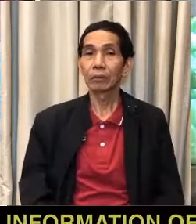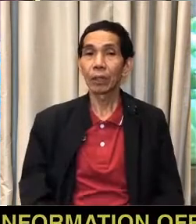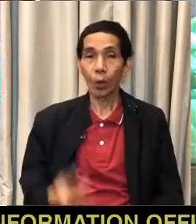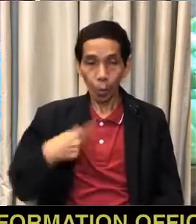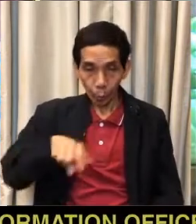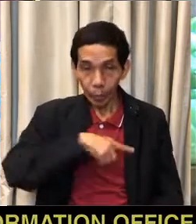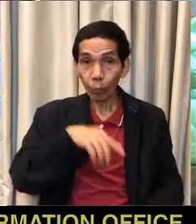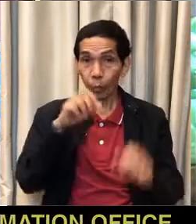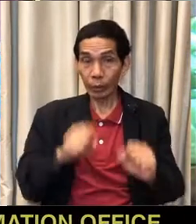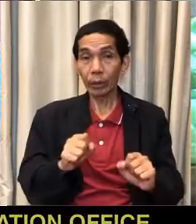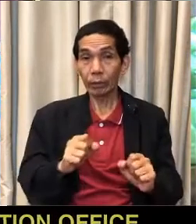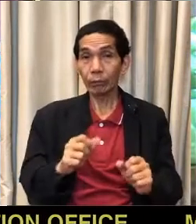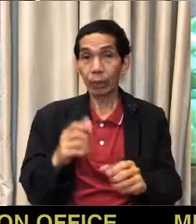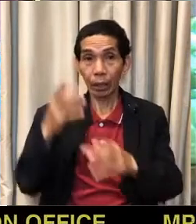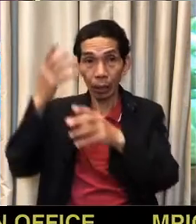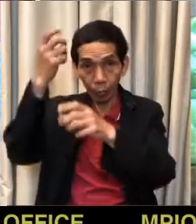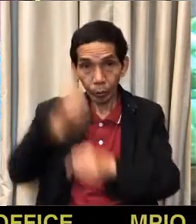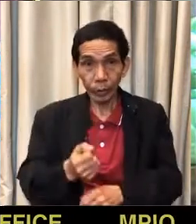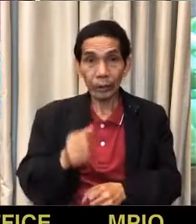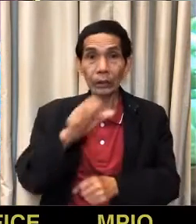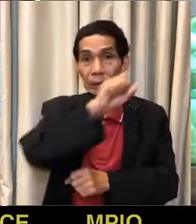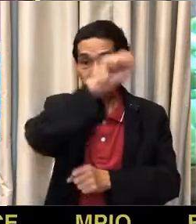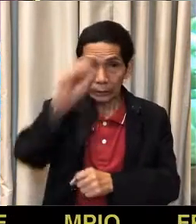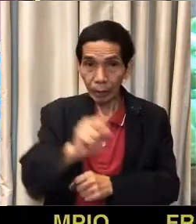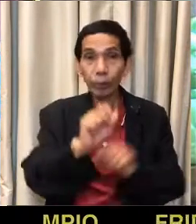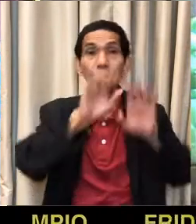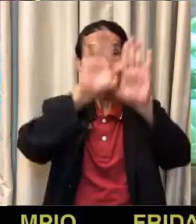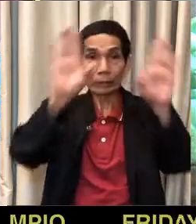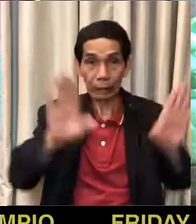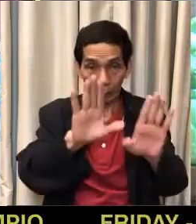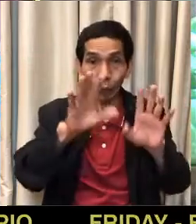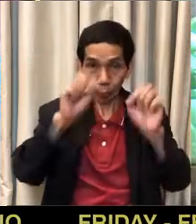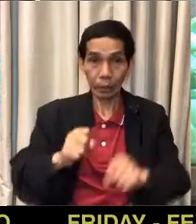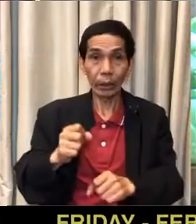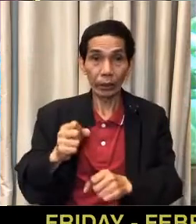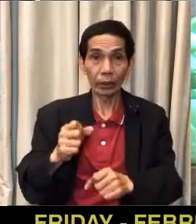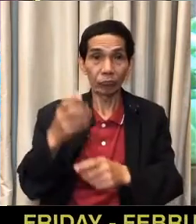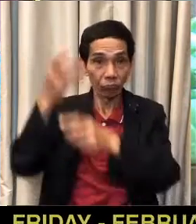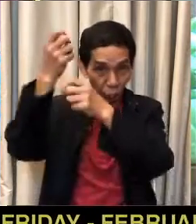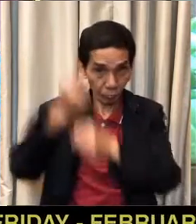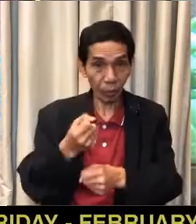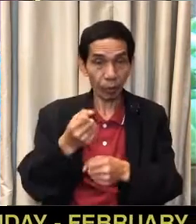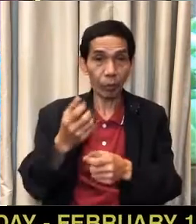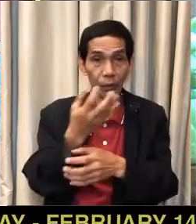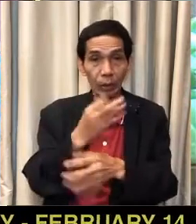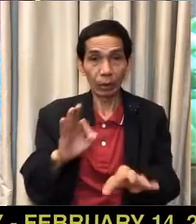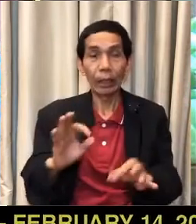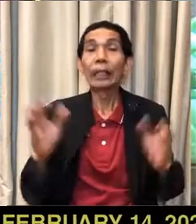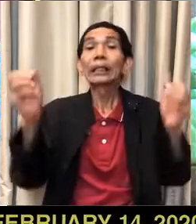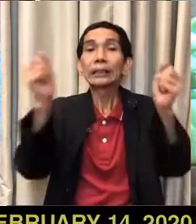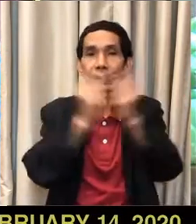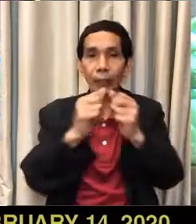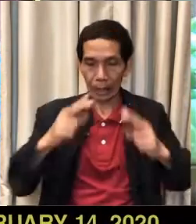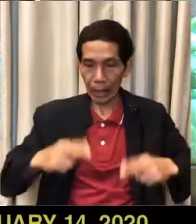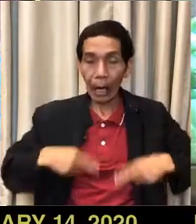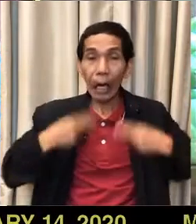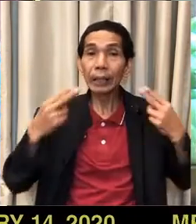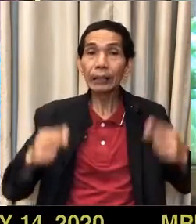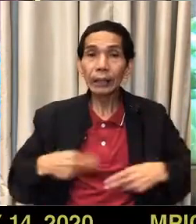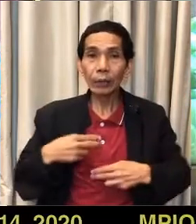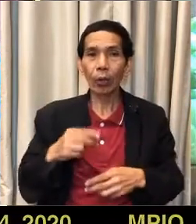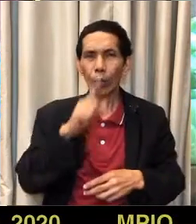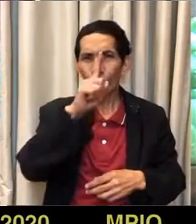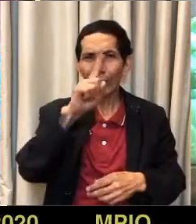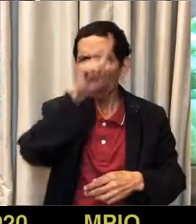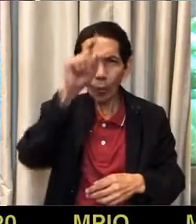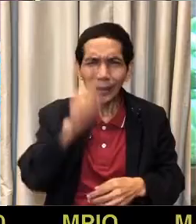Kami ba ay makaka-avail pag Sabado, Linggo? Sagot, Kasama na holiday. So, para isang